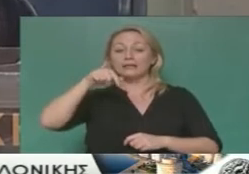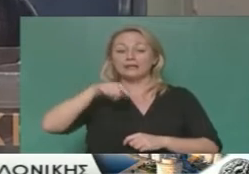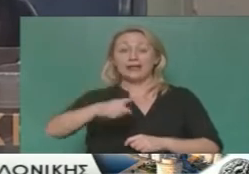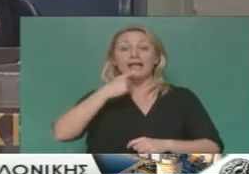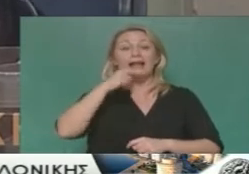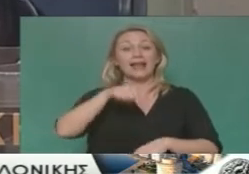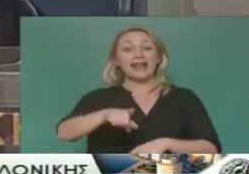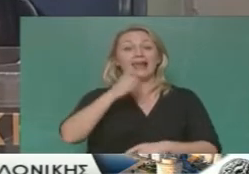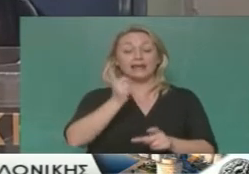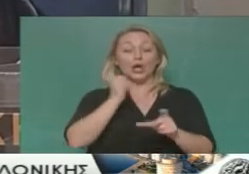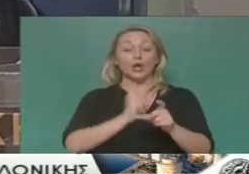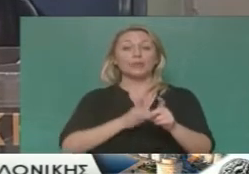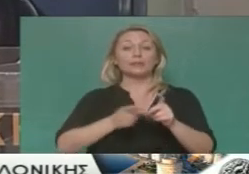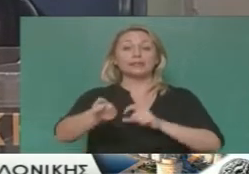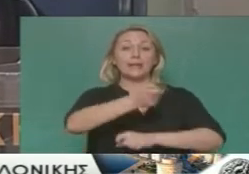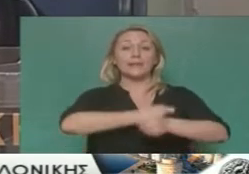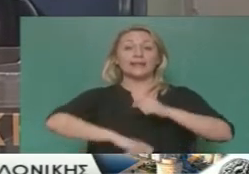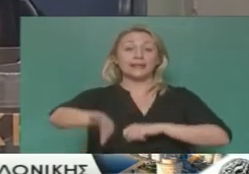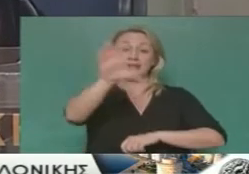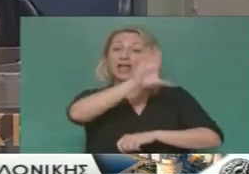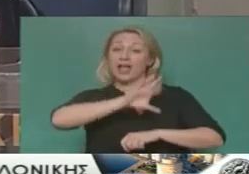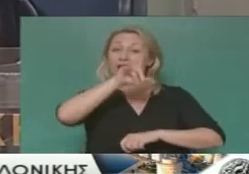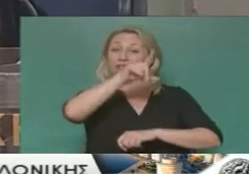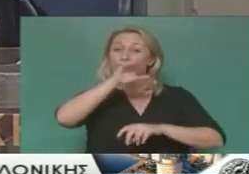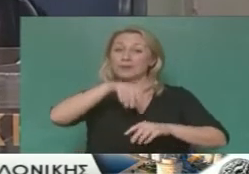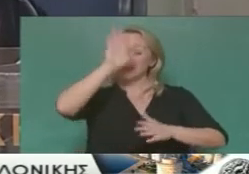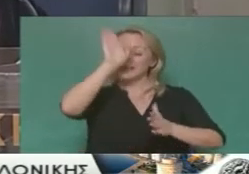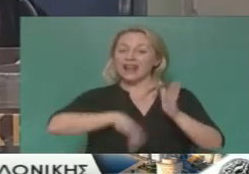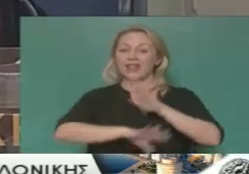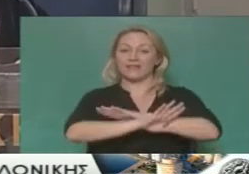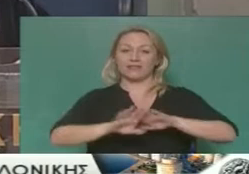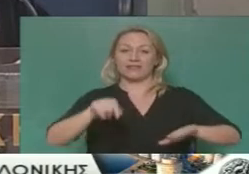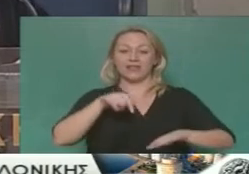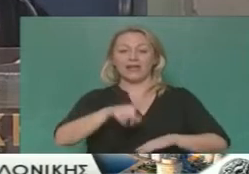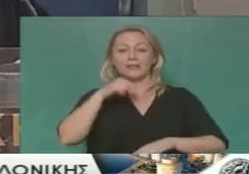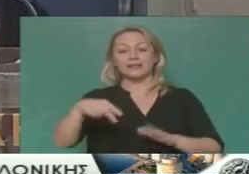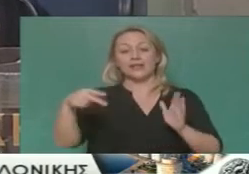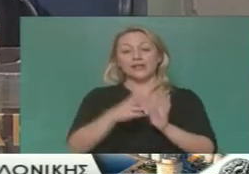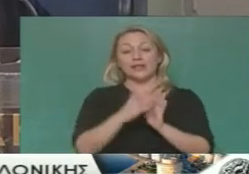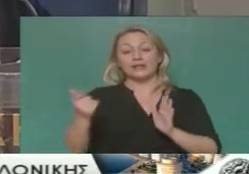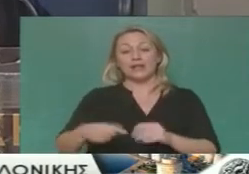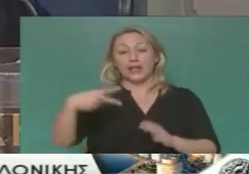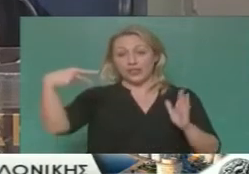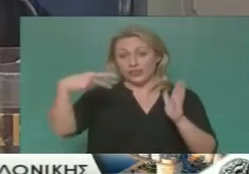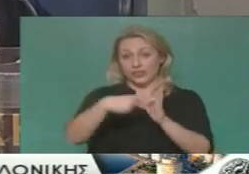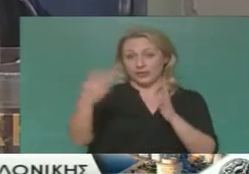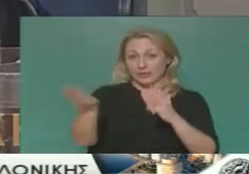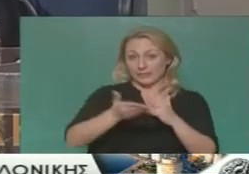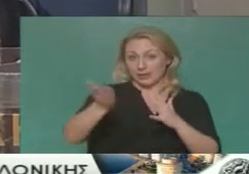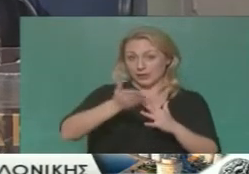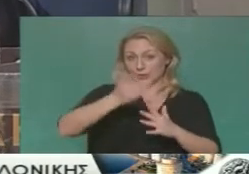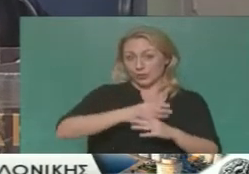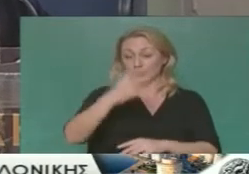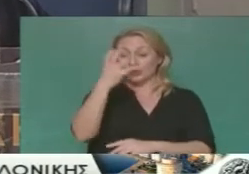κομμουνιστική επιχείρηση της Ευρώπης. Καθώς το 2017 είχε 2.000 μετόχους, το